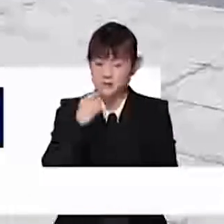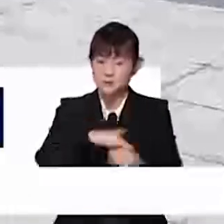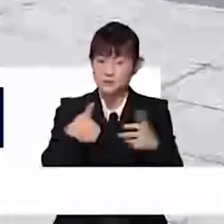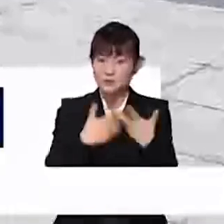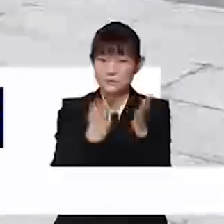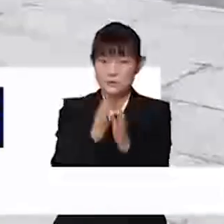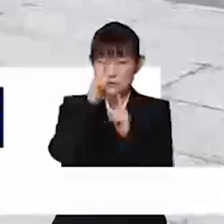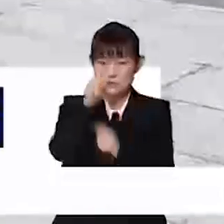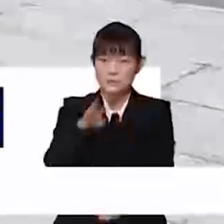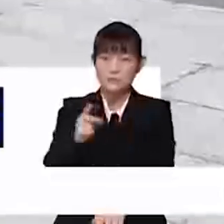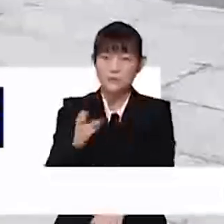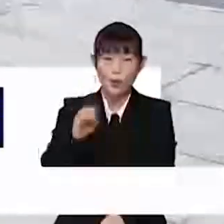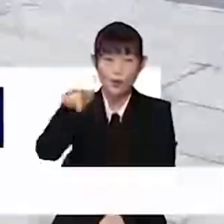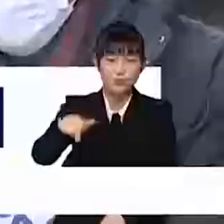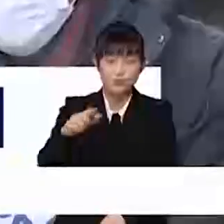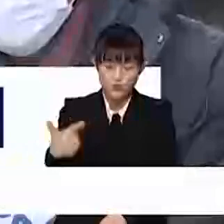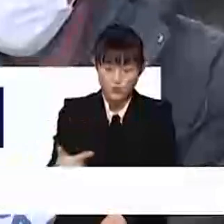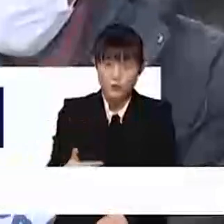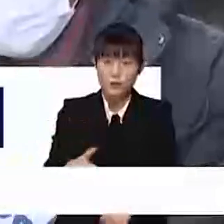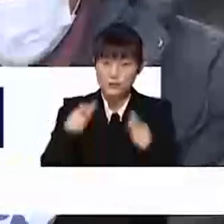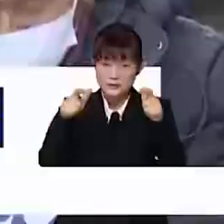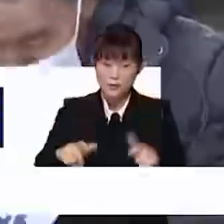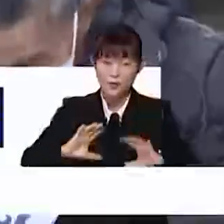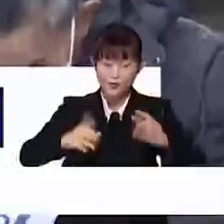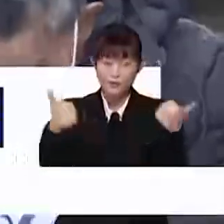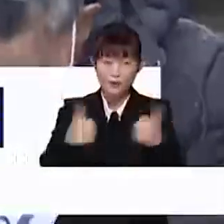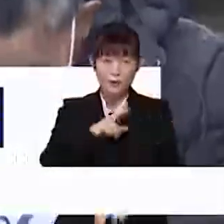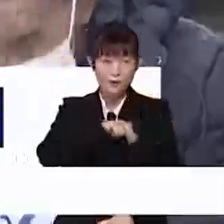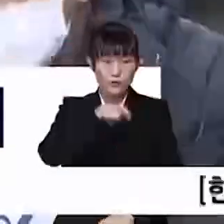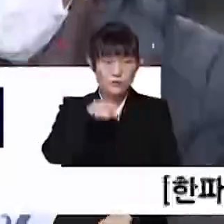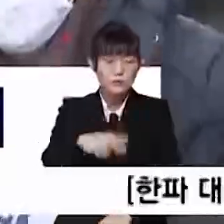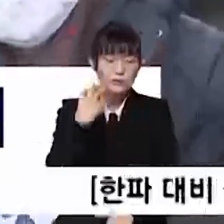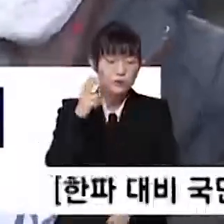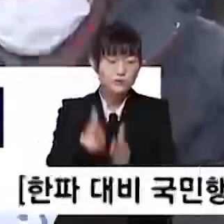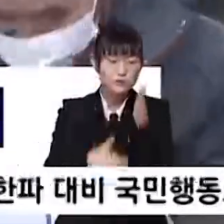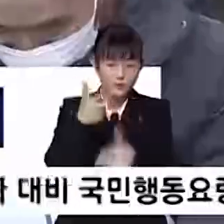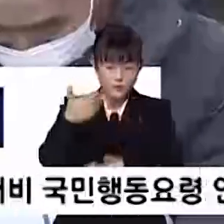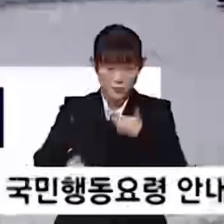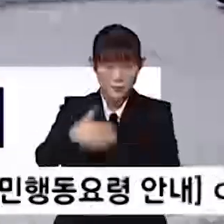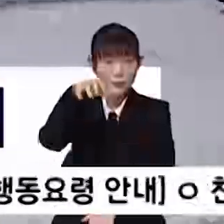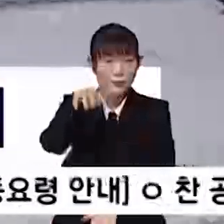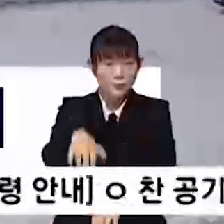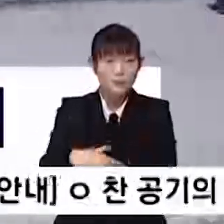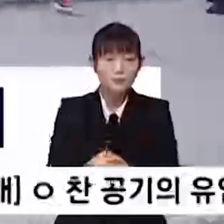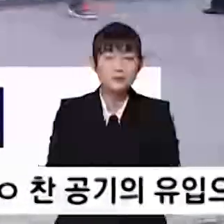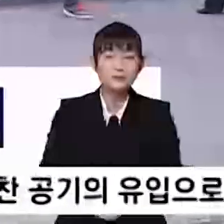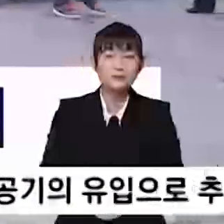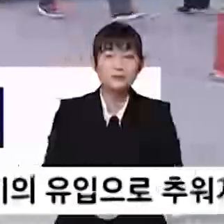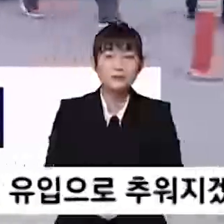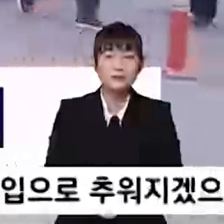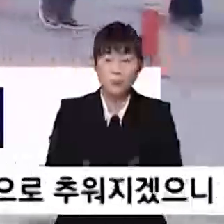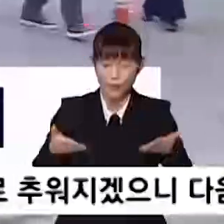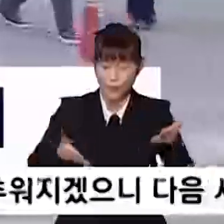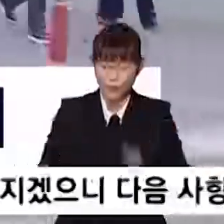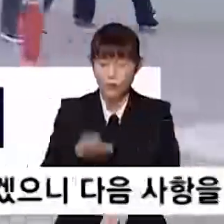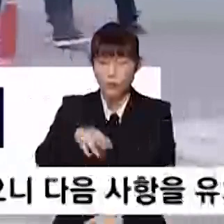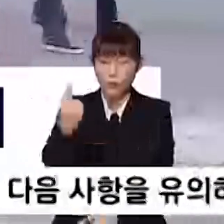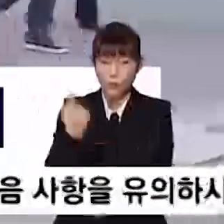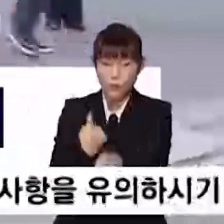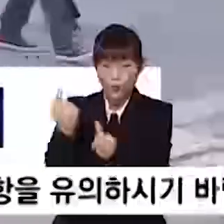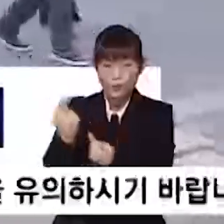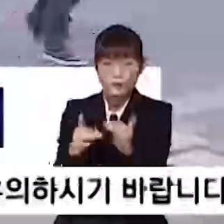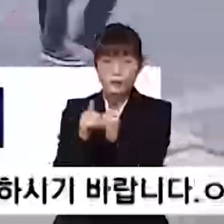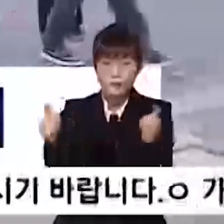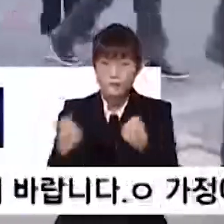더불어민주당 이병훈 시당위원장과 지역 국회의원들은 광주 송정역과 터미널 등지에서 이른 귀향에 나선 기성객들에게